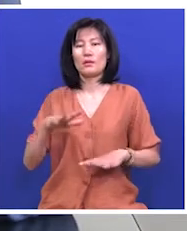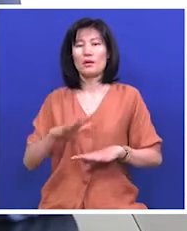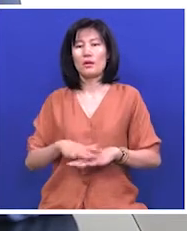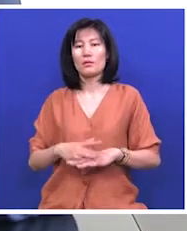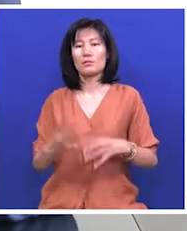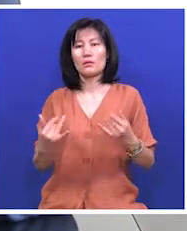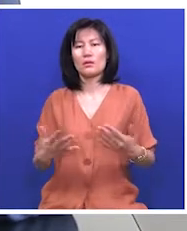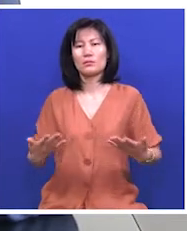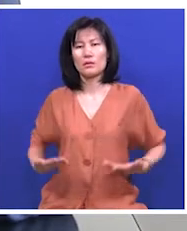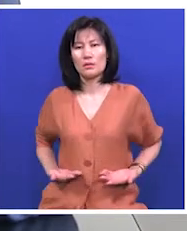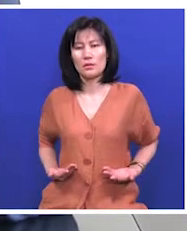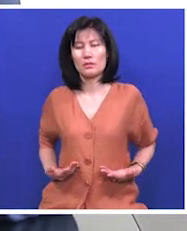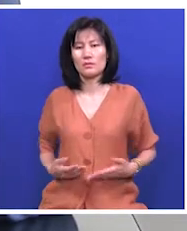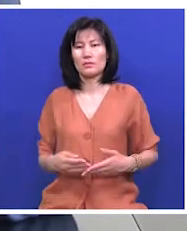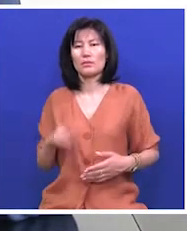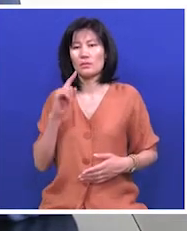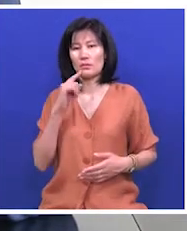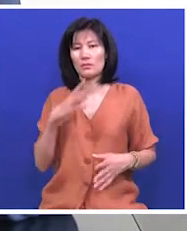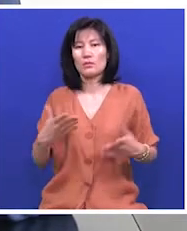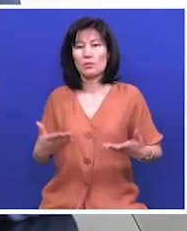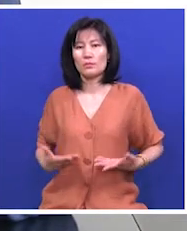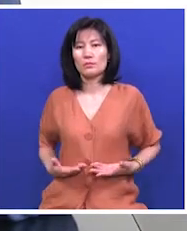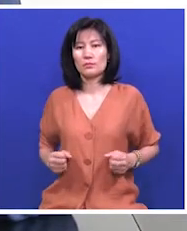Өйткені халық қазіргі жағдайда